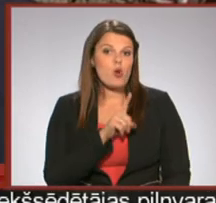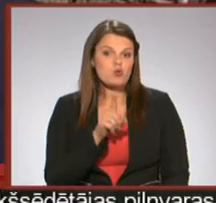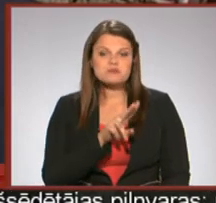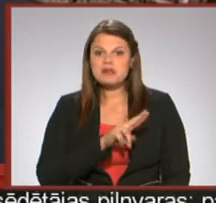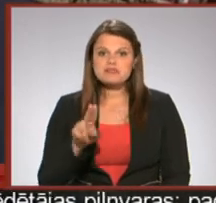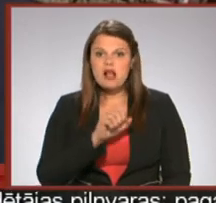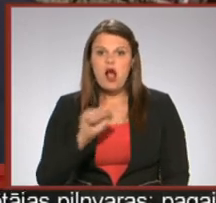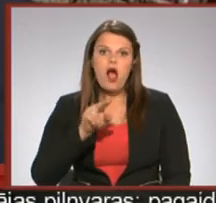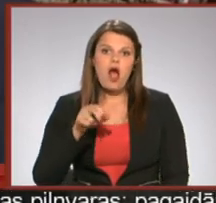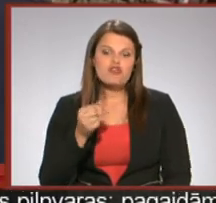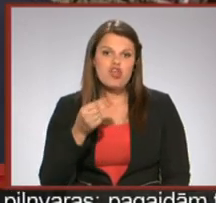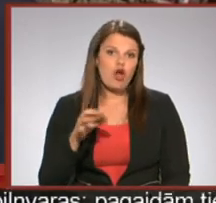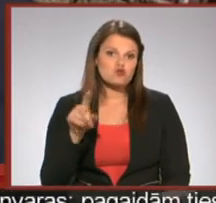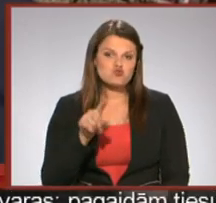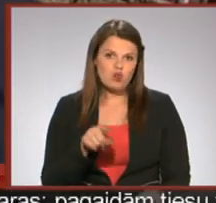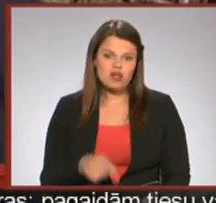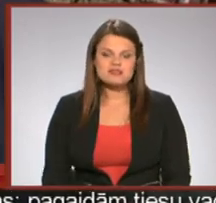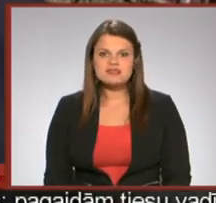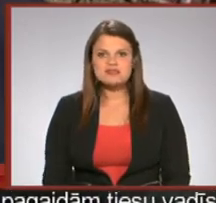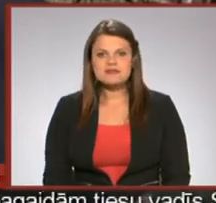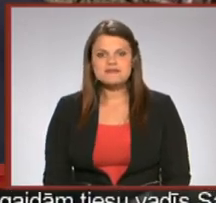nekā Ādažos.